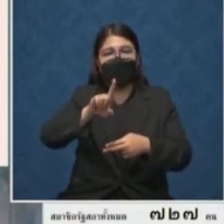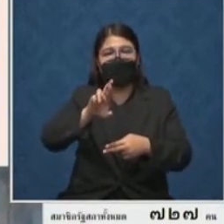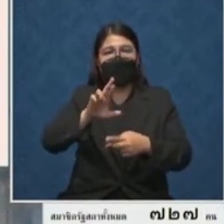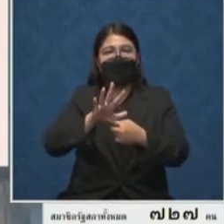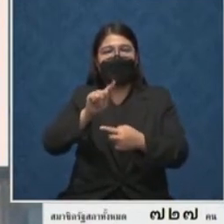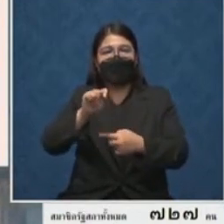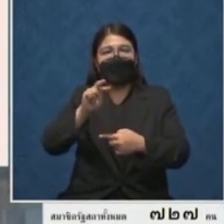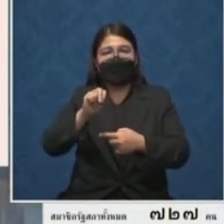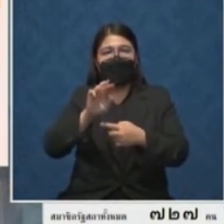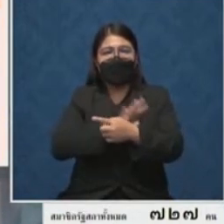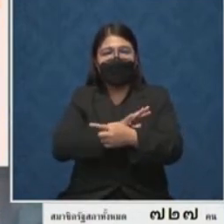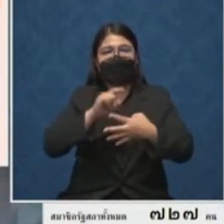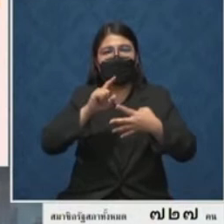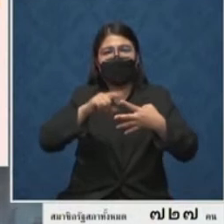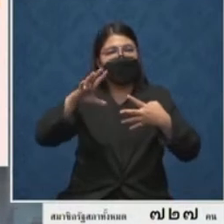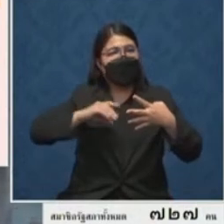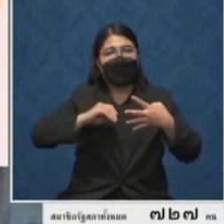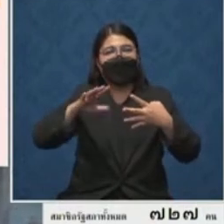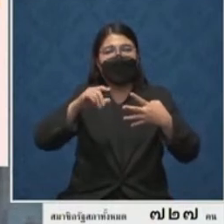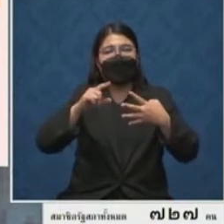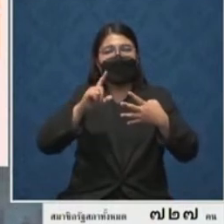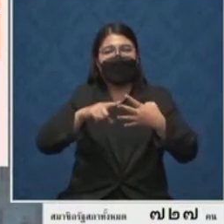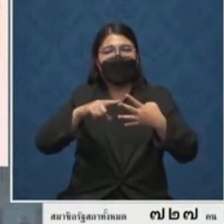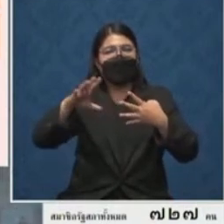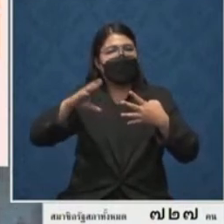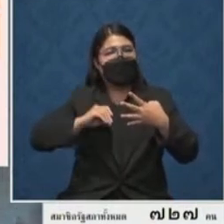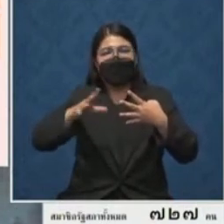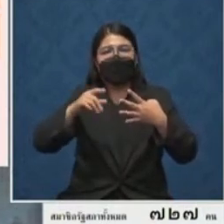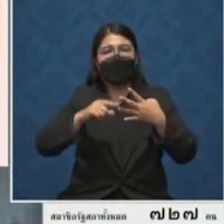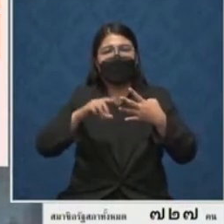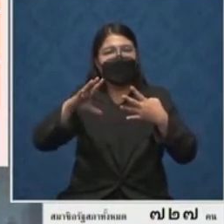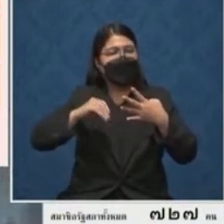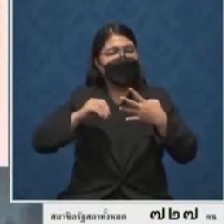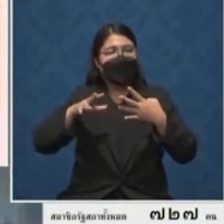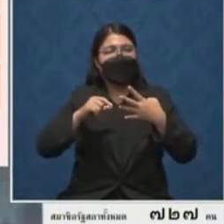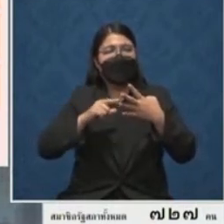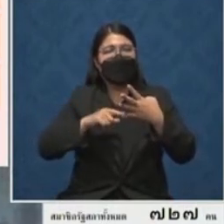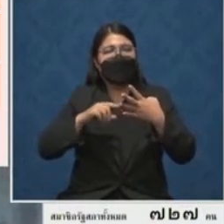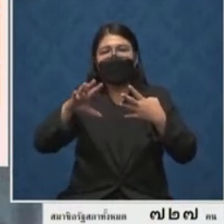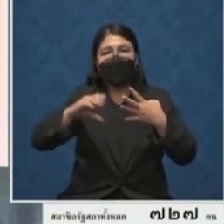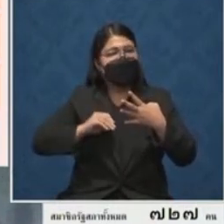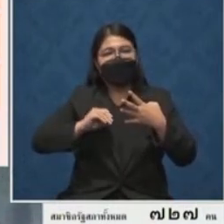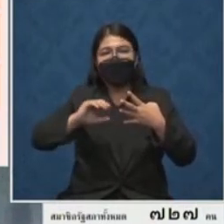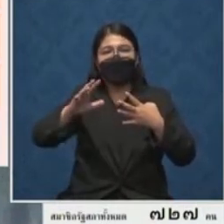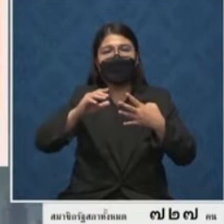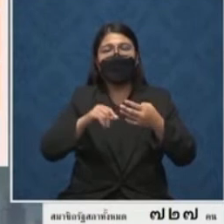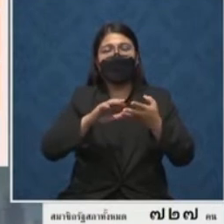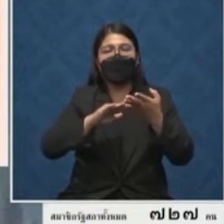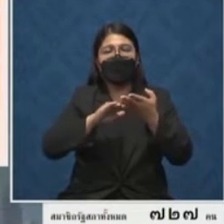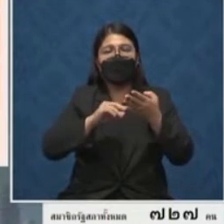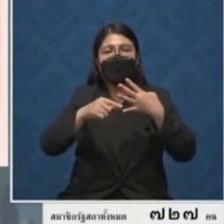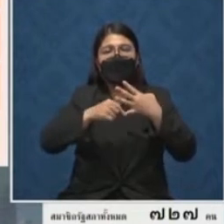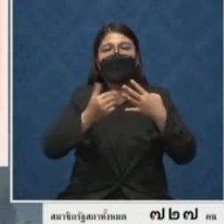ไม่รับหลักการฉบับที่2ไม่รับหลักการฉบับที่3ไม่รับหลักการฉบับที่4งดออกเสียงค่ะ